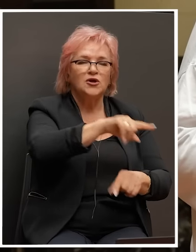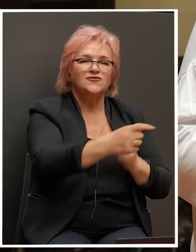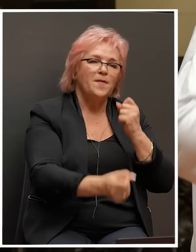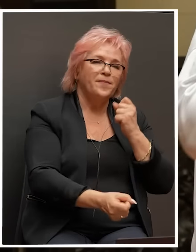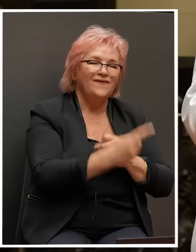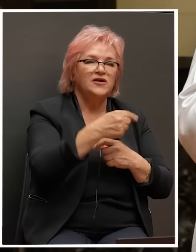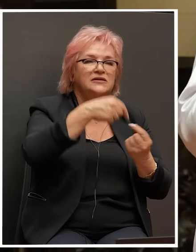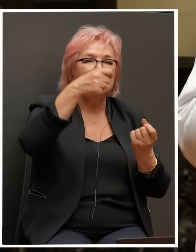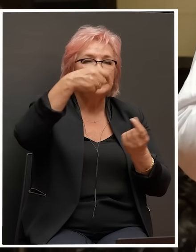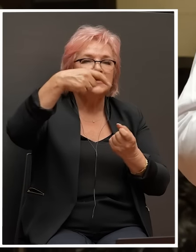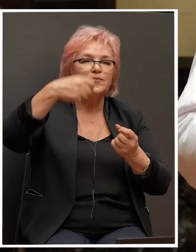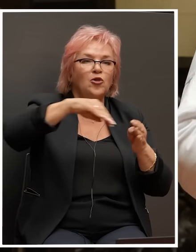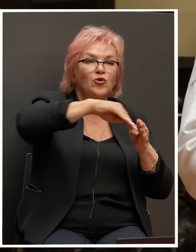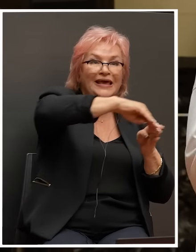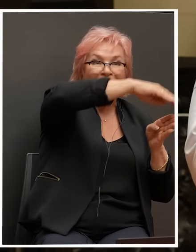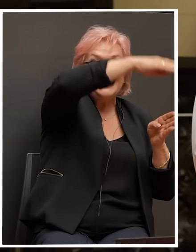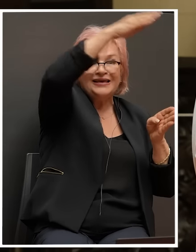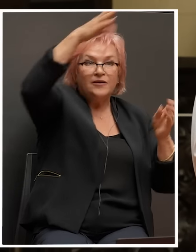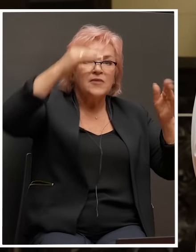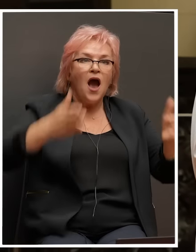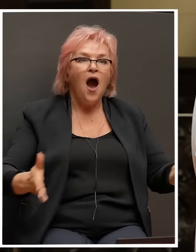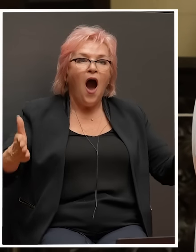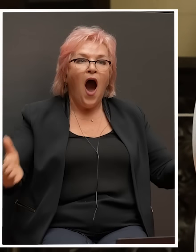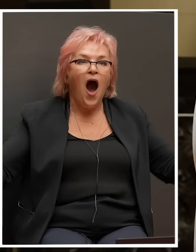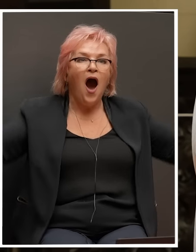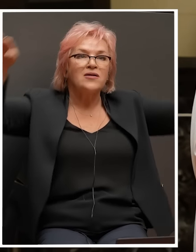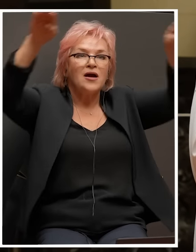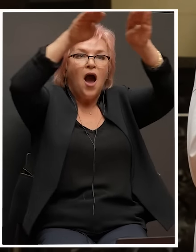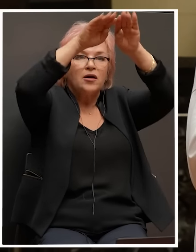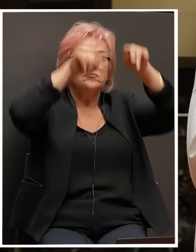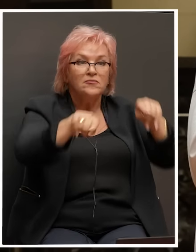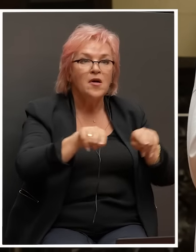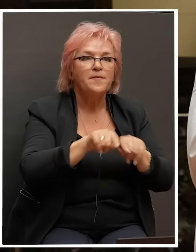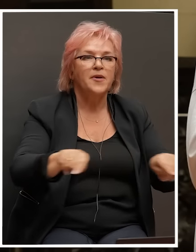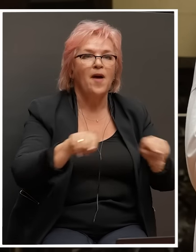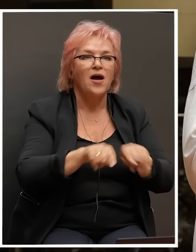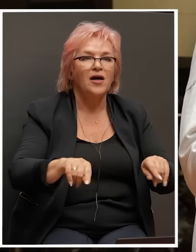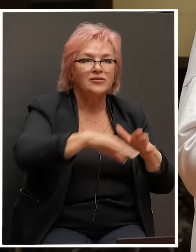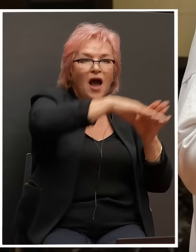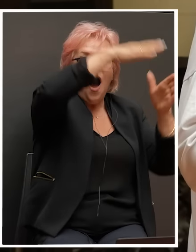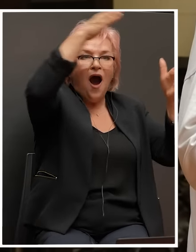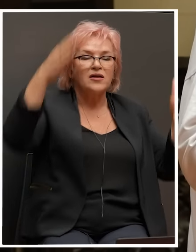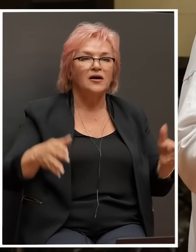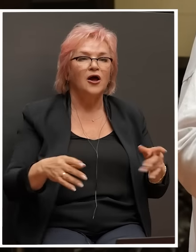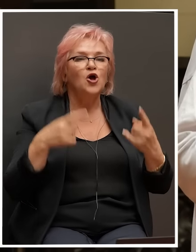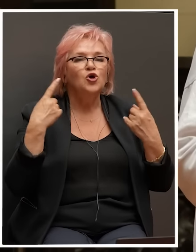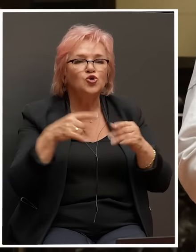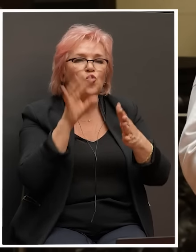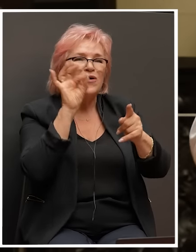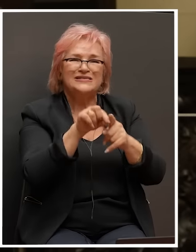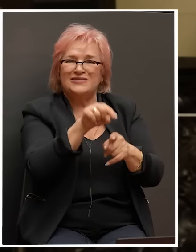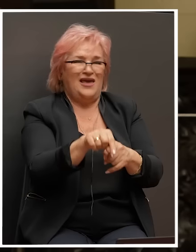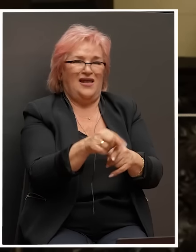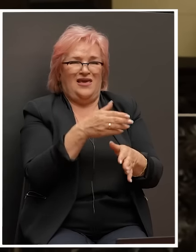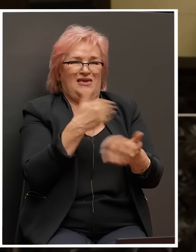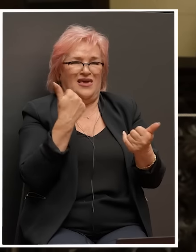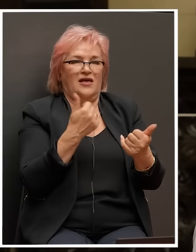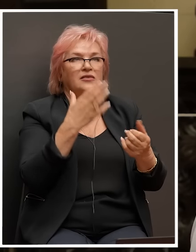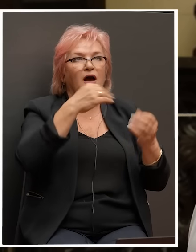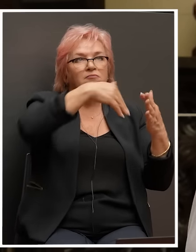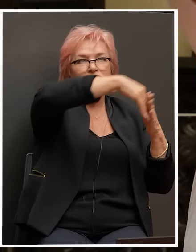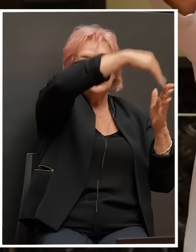появилась типология триумфальной арки. А триумфальная арка – это чисто пропагандистское сооружение, потому что никакой другой цели, кроме как